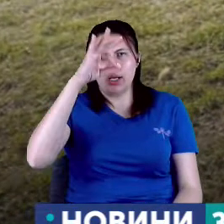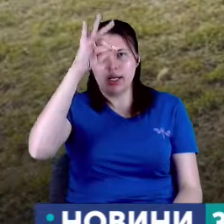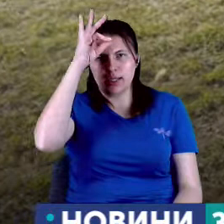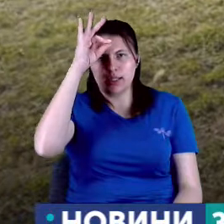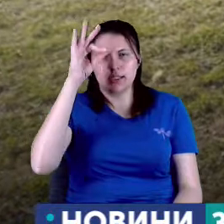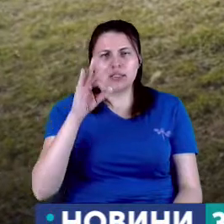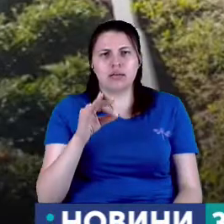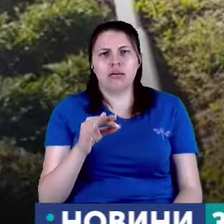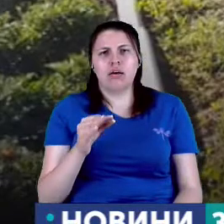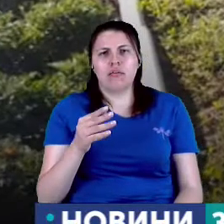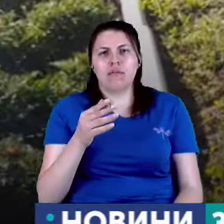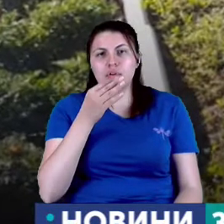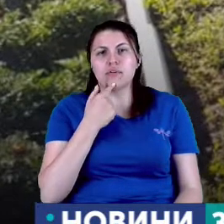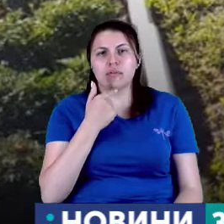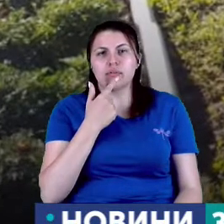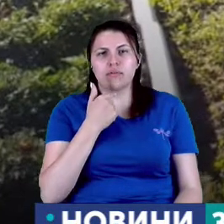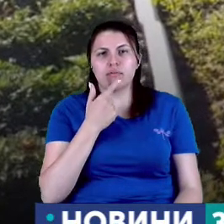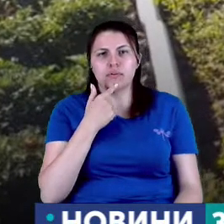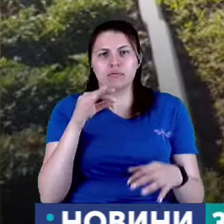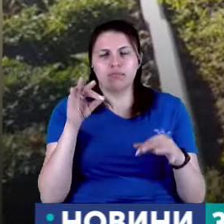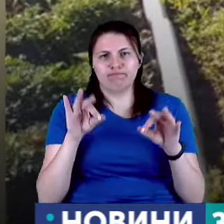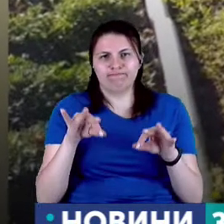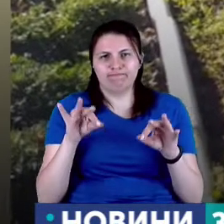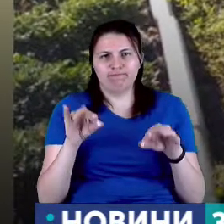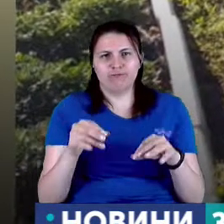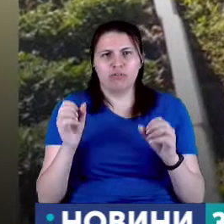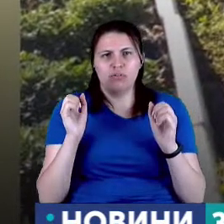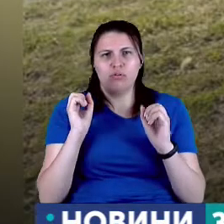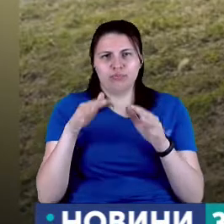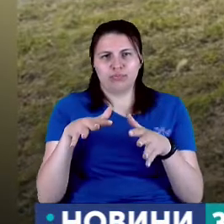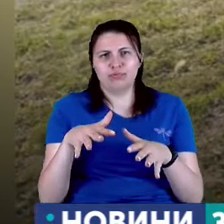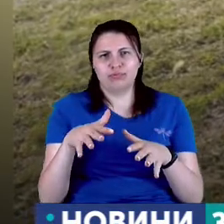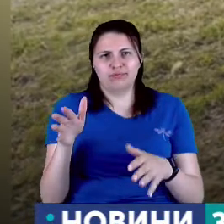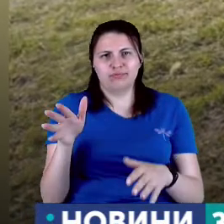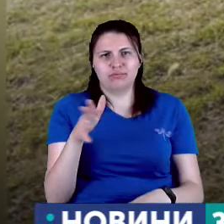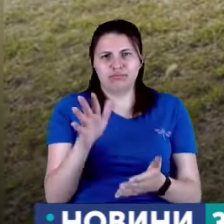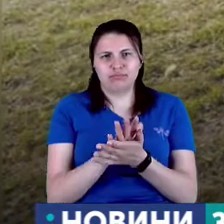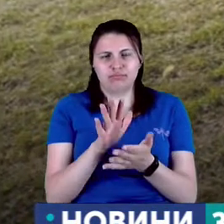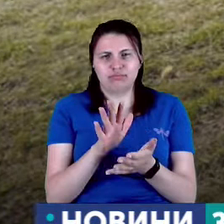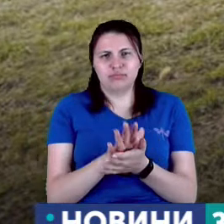червоною фарбою пам'ятник українським бійцям, які загинули під час звільнення міста.